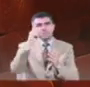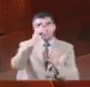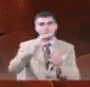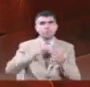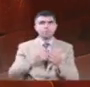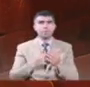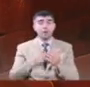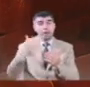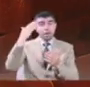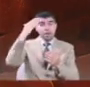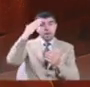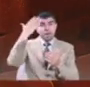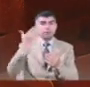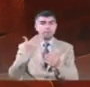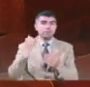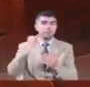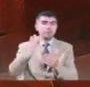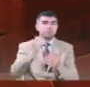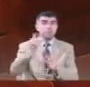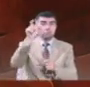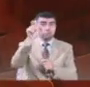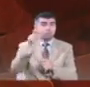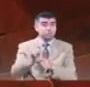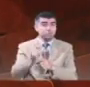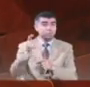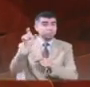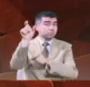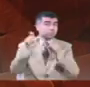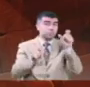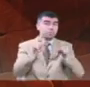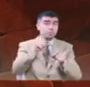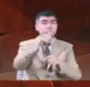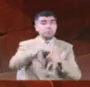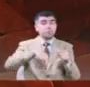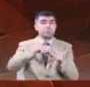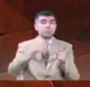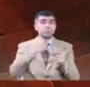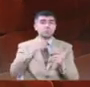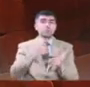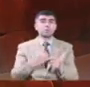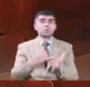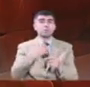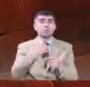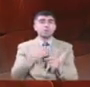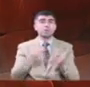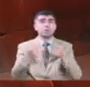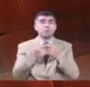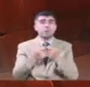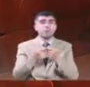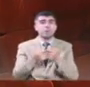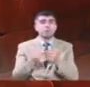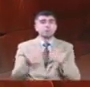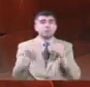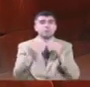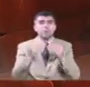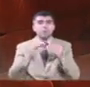تعرفون بأن المواطن هو في طرف طالب التنفيذ، هو أيضا في طرف